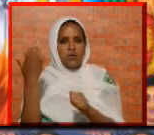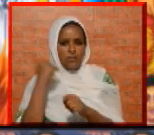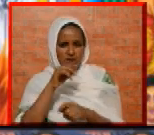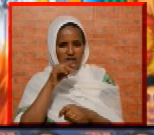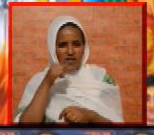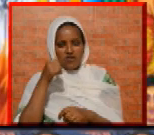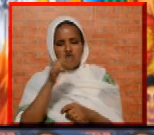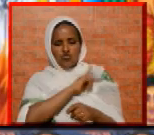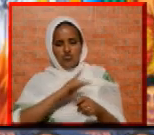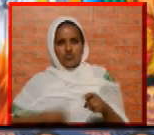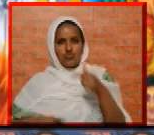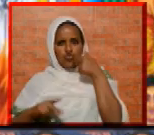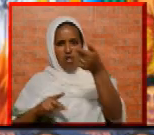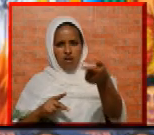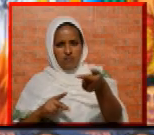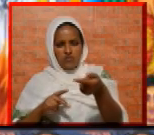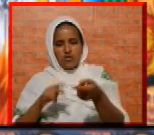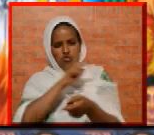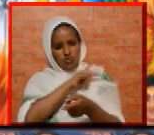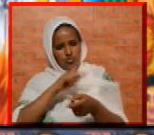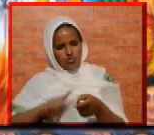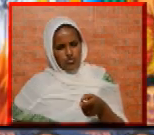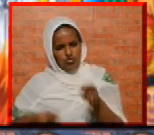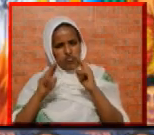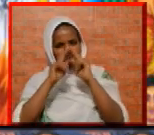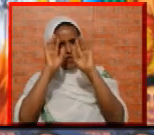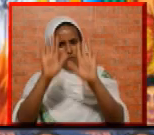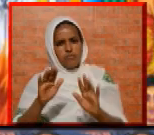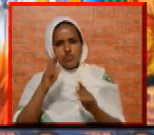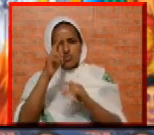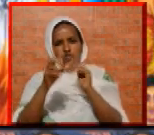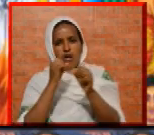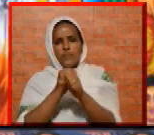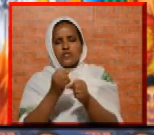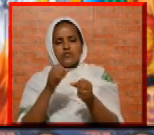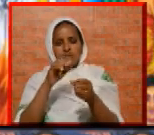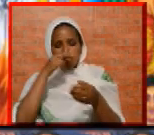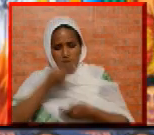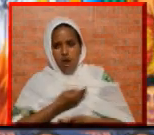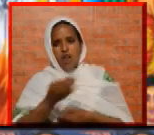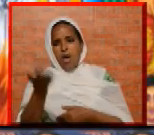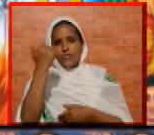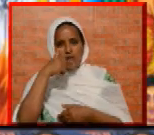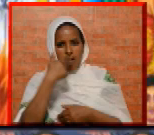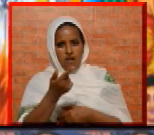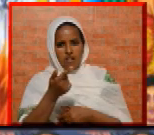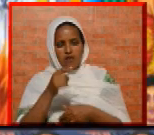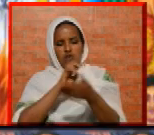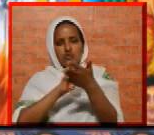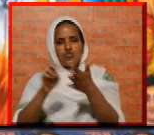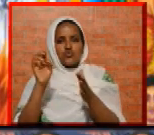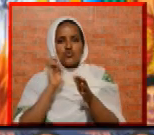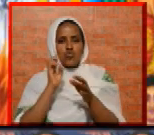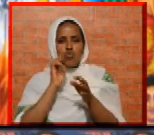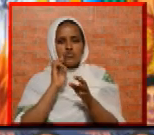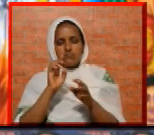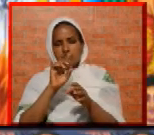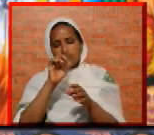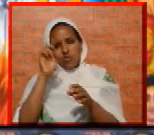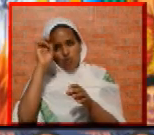ነበር ያለችው ንጉሱን ንጉሱ በዚህ በመገረም የሶስት አመት ብላቴና ወደፊቱ እንዲቀርብ አድርጎ ቅዱስ